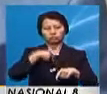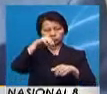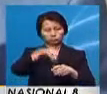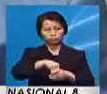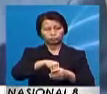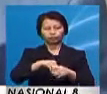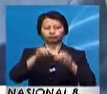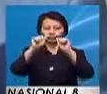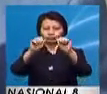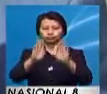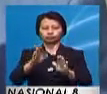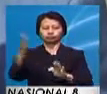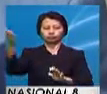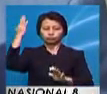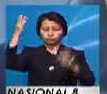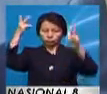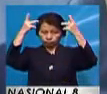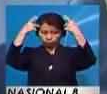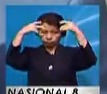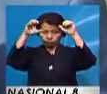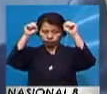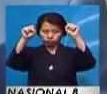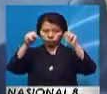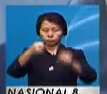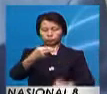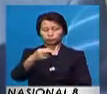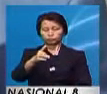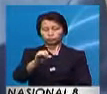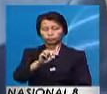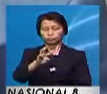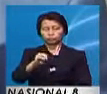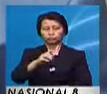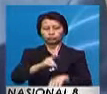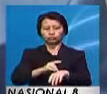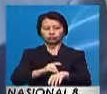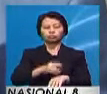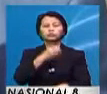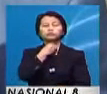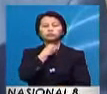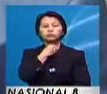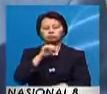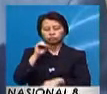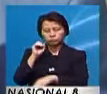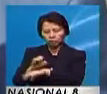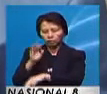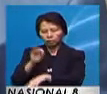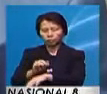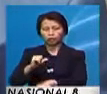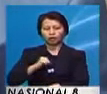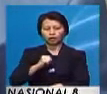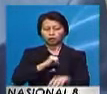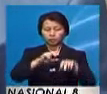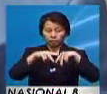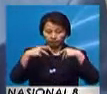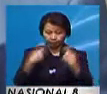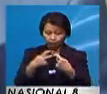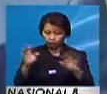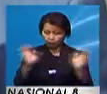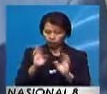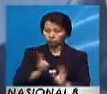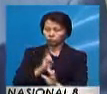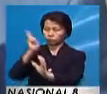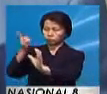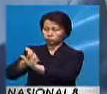Pada Ahad lalu, Presiden PAS Datuk Seri Abdul Hadi Awang dalam satu majlis di Batu Kurau Perak turut menasihatkan ahli parti itu agar tidak